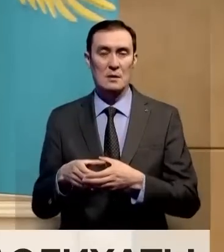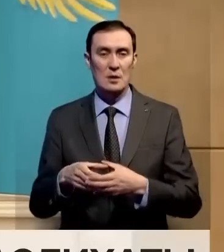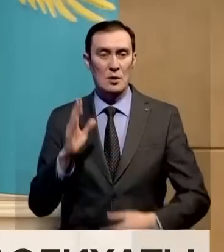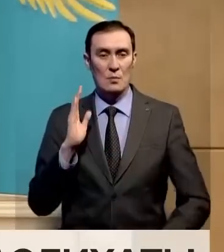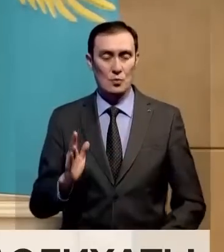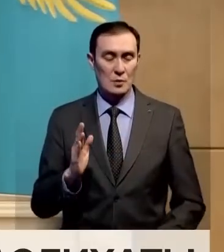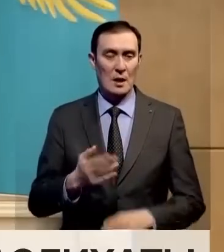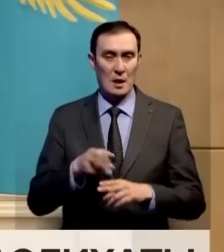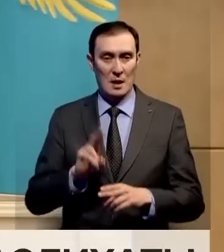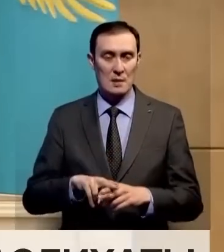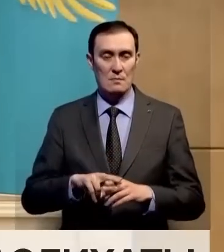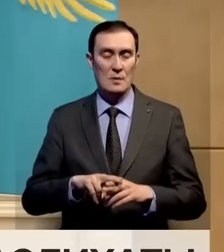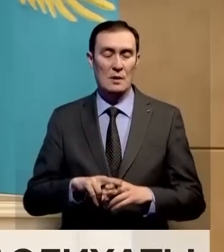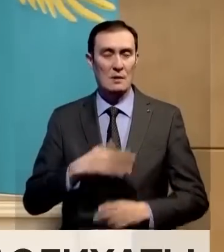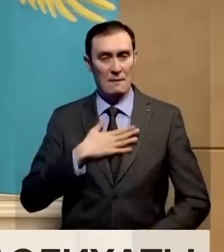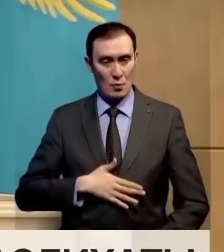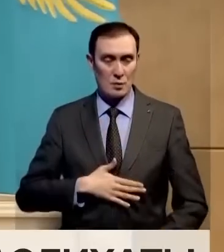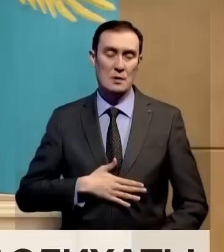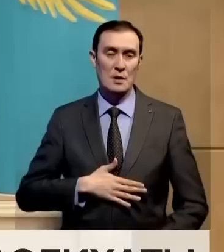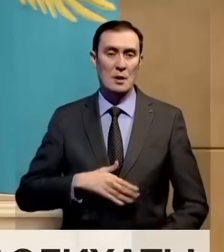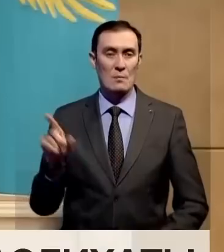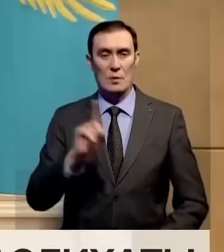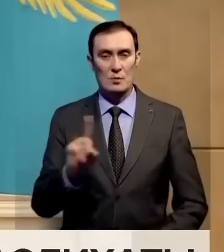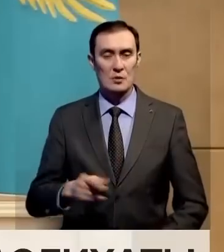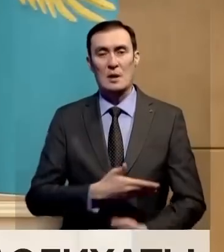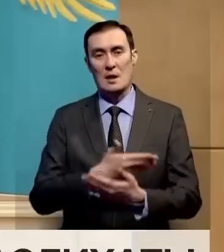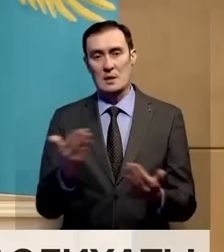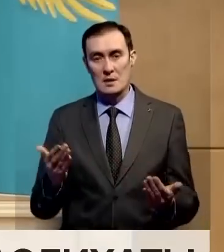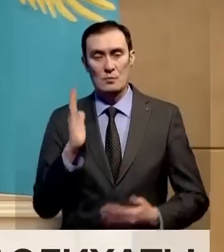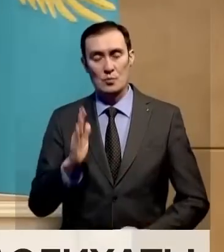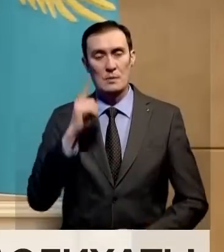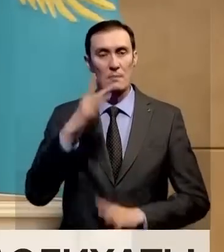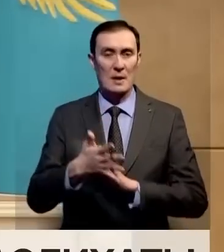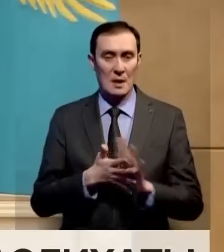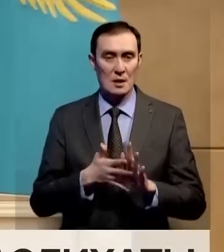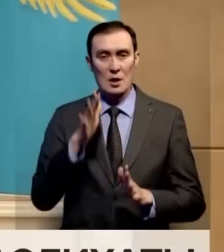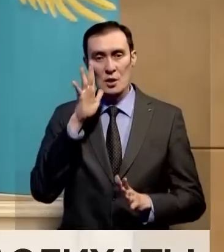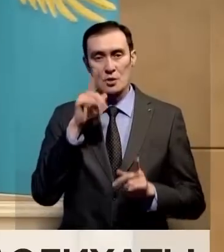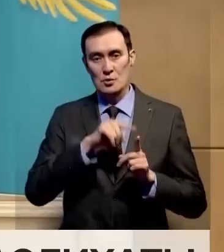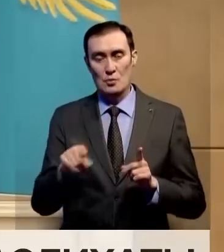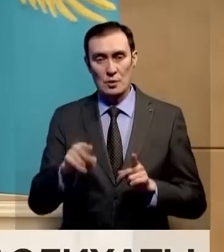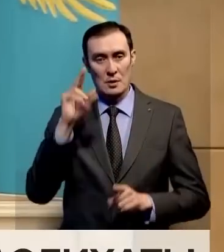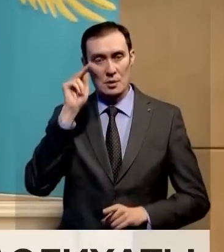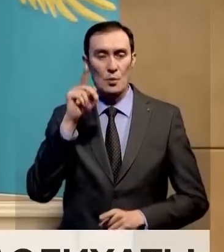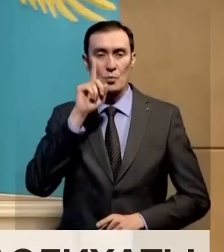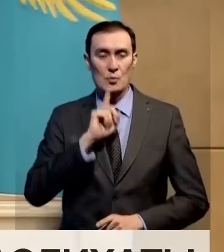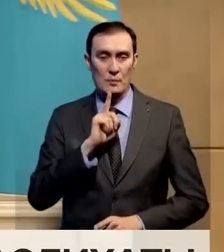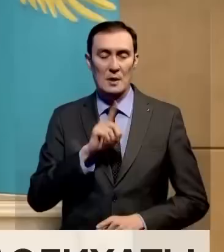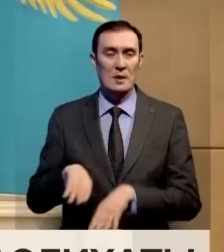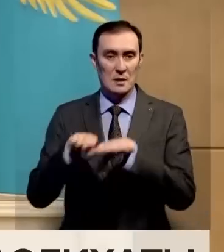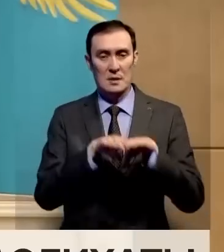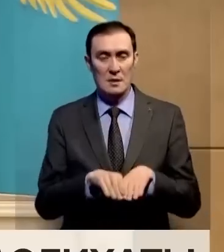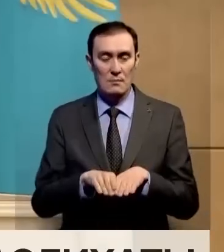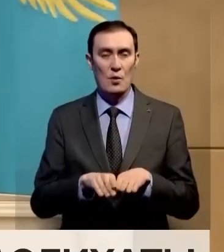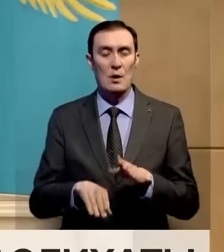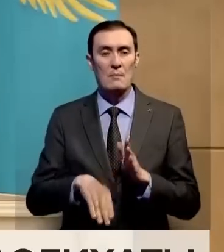будут этим предложением довольны, потому что для них абсолютно понятно, что сроки едины, выдвижение как по мажоритарным округам,